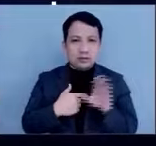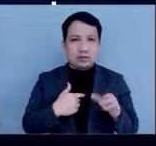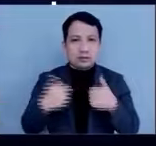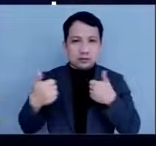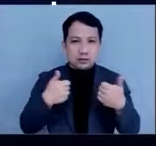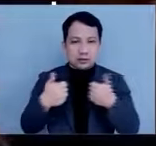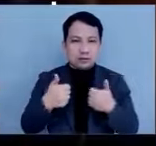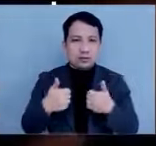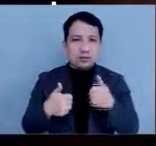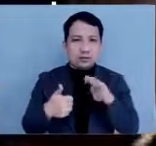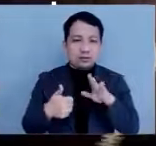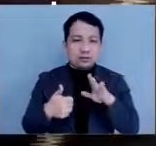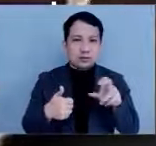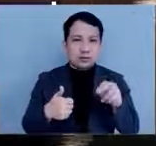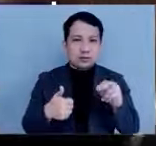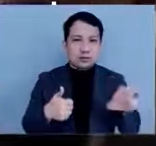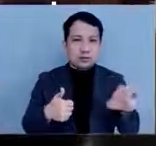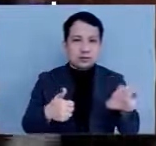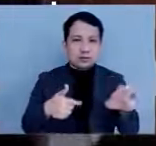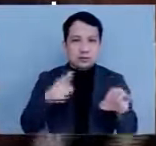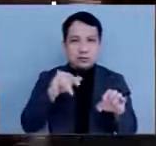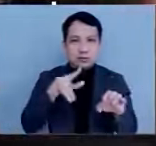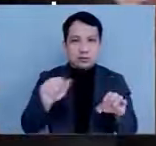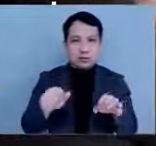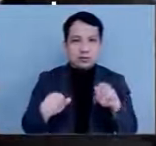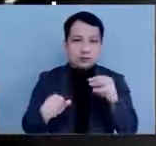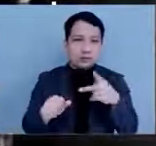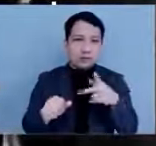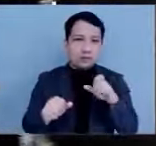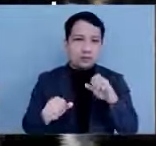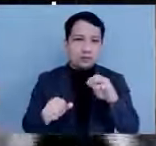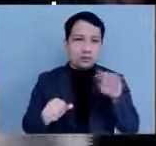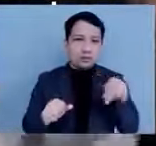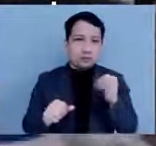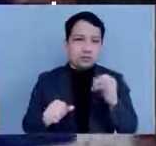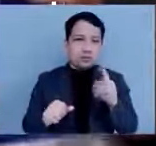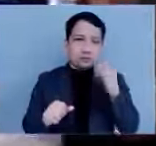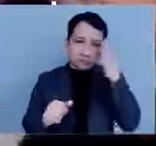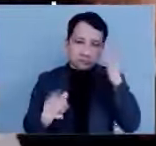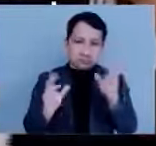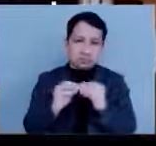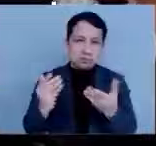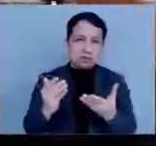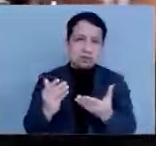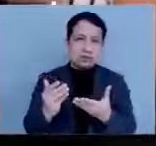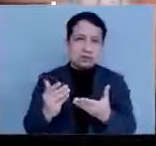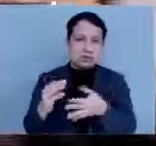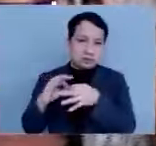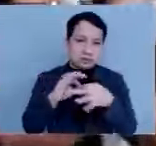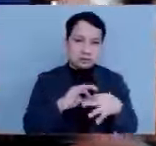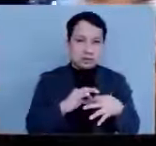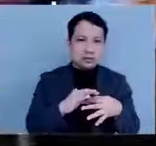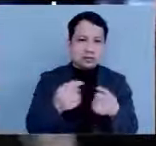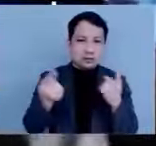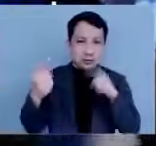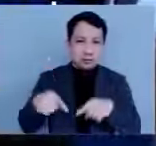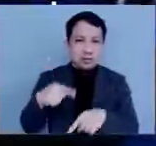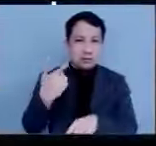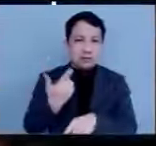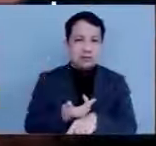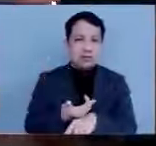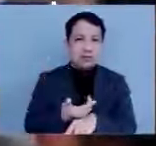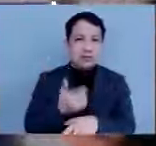ni Beyonce na sina Aaliyah at Michael Jackson. Hinala ng netizens, may kinalaman sa nangyari sa kanila ang